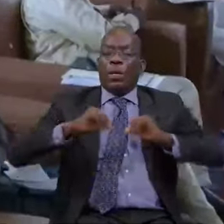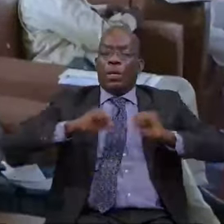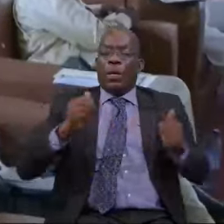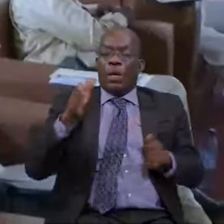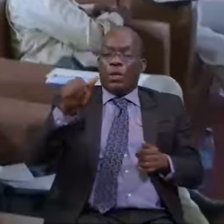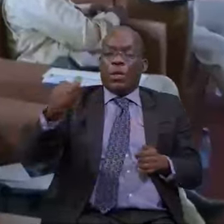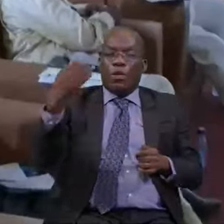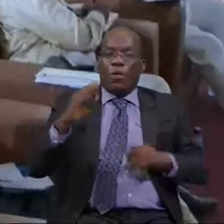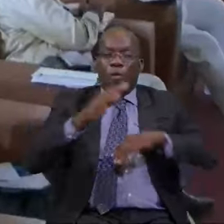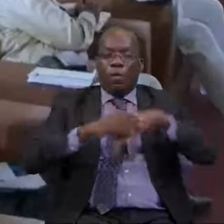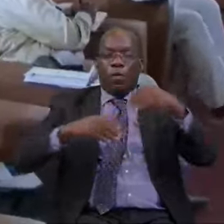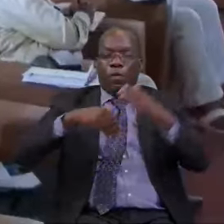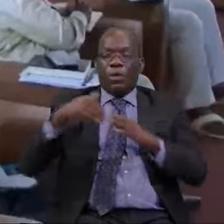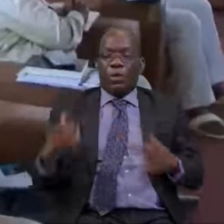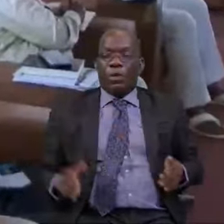sommeil,